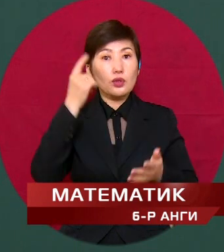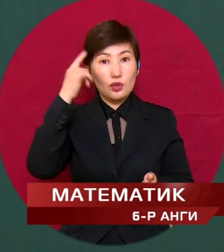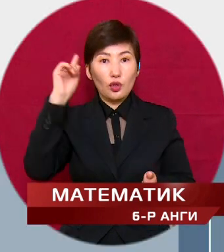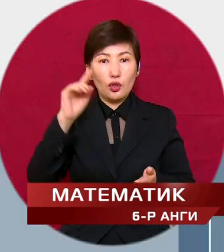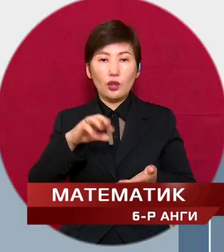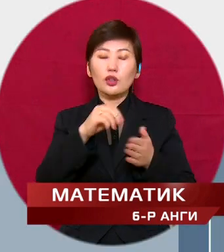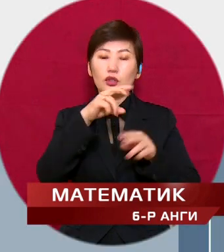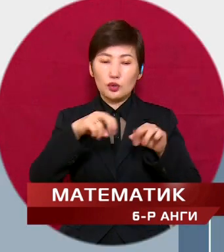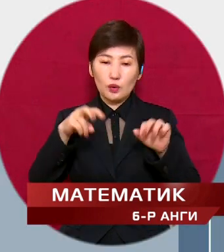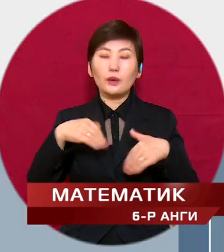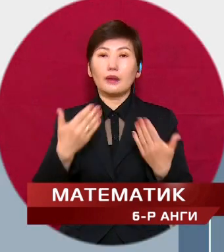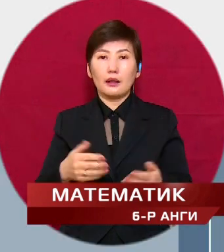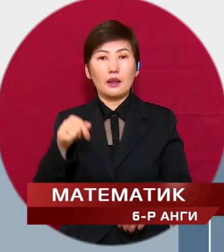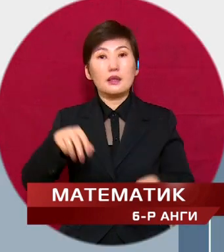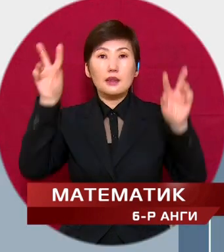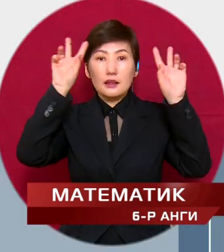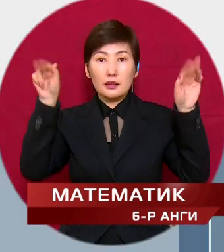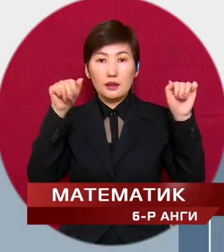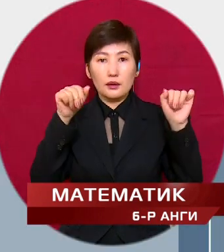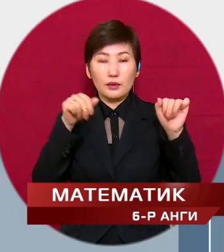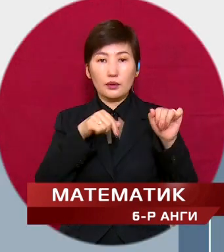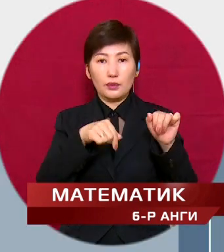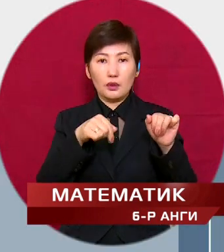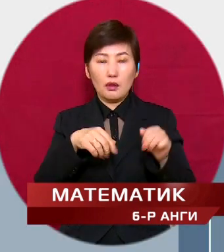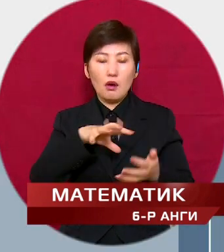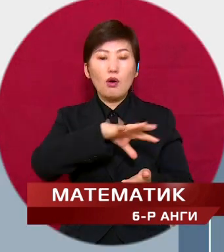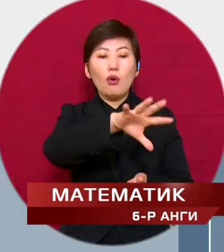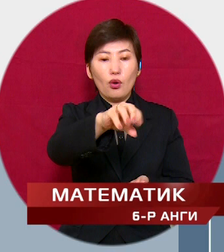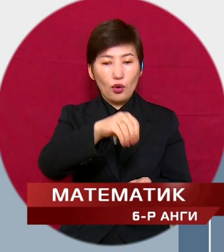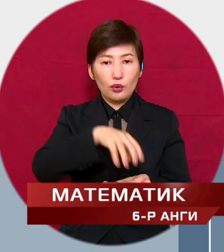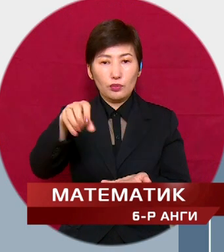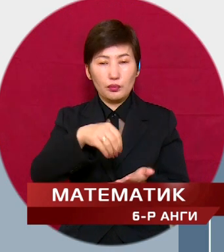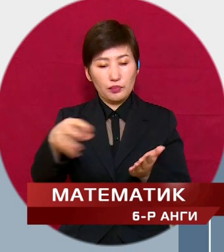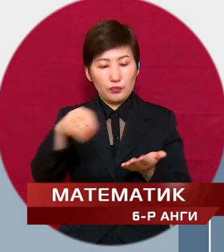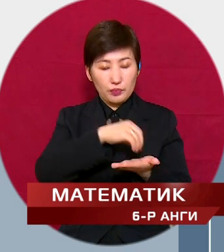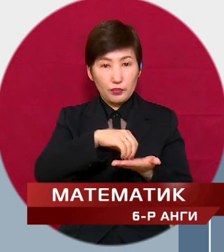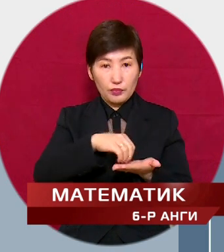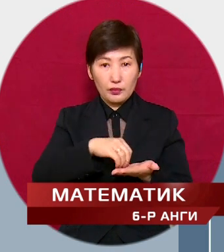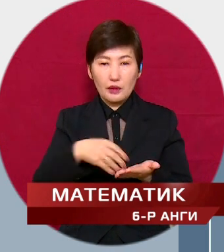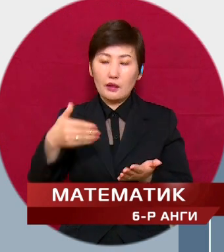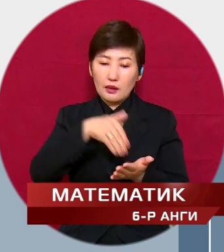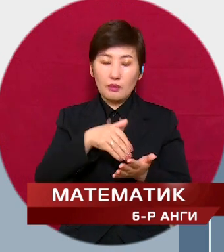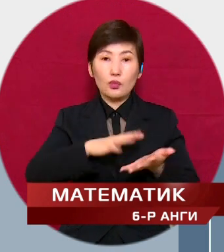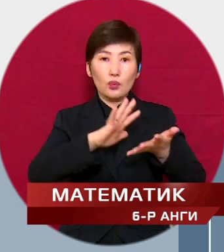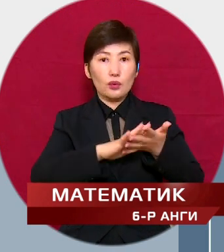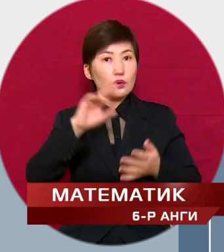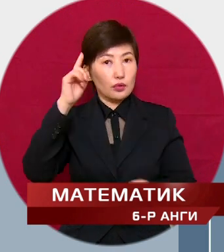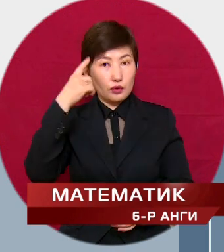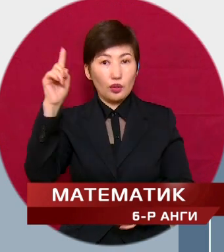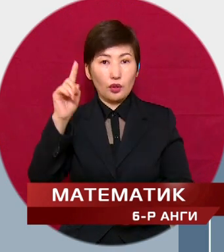судалнаа. За энэ сэдвийн хүрээнд өгдөл цуглуулах, бүрдгэх, давтамжийн хөснөгт зохиох чадварыг